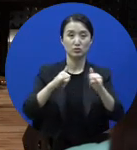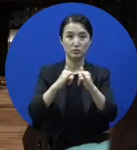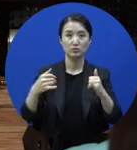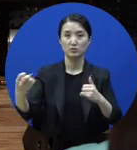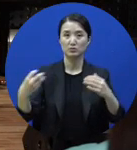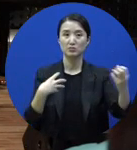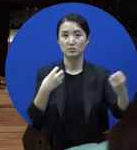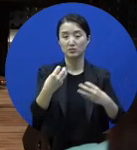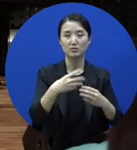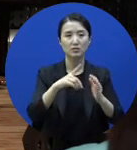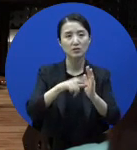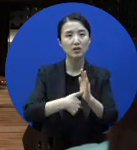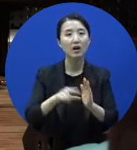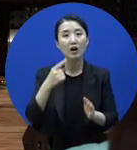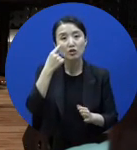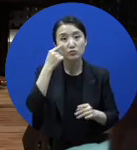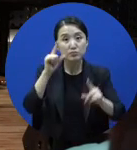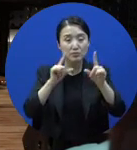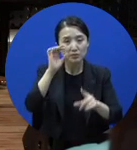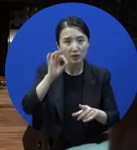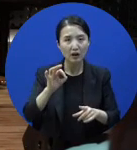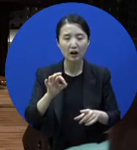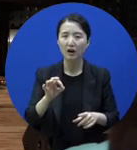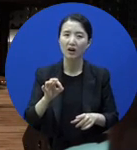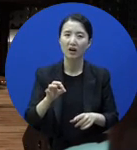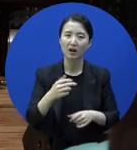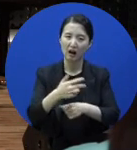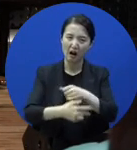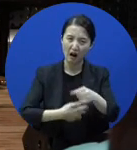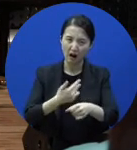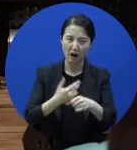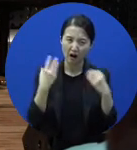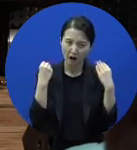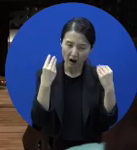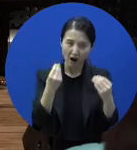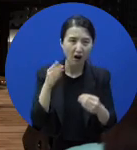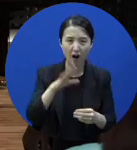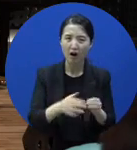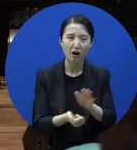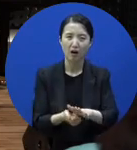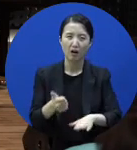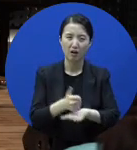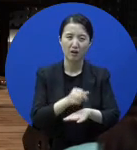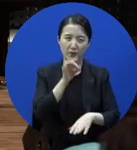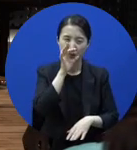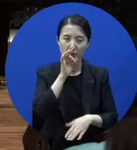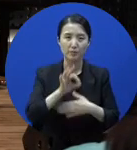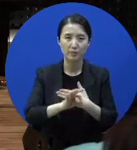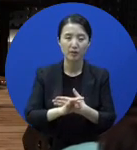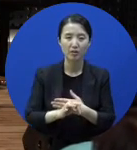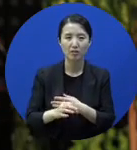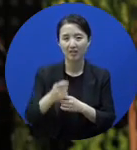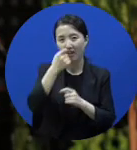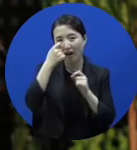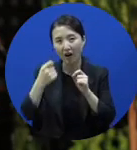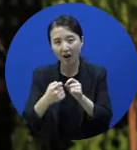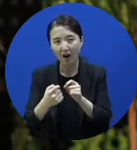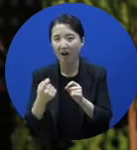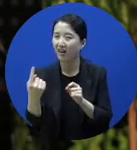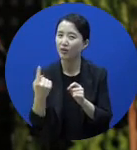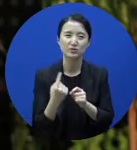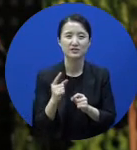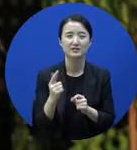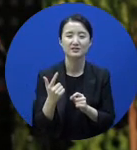있으면 저 주변에 있는 사람들이 그 사람을 저 사람하고는 좀 거리를 갖게 됩니다. 네, 그러다 보니까 이런